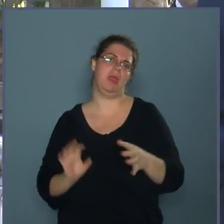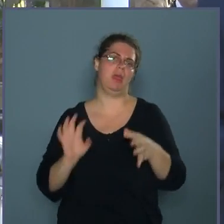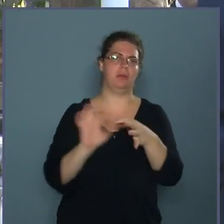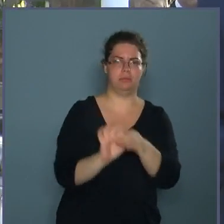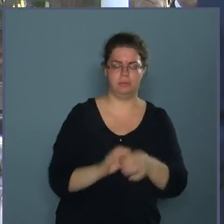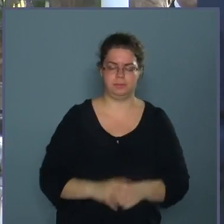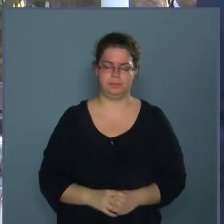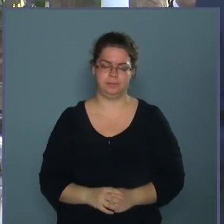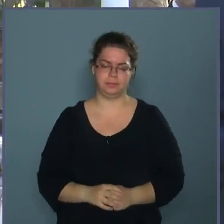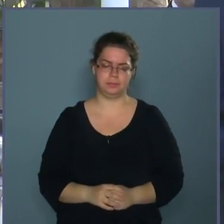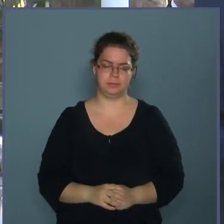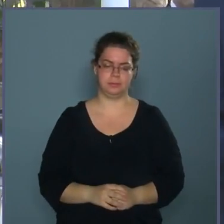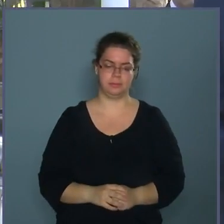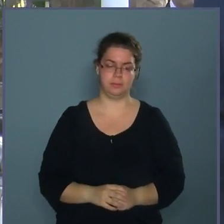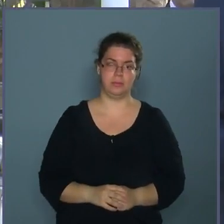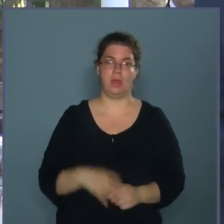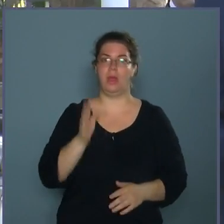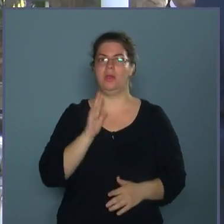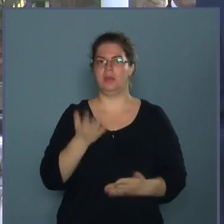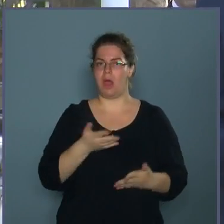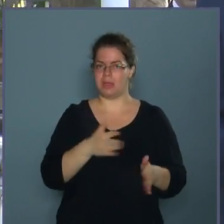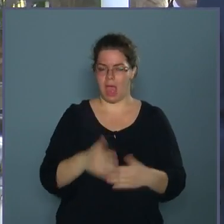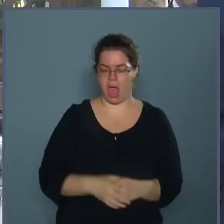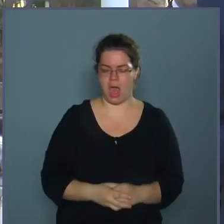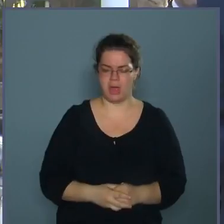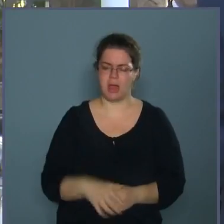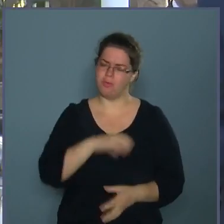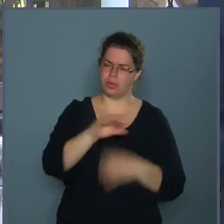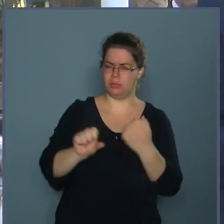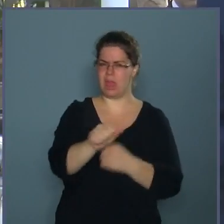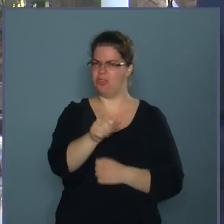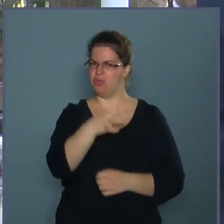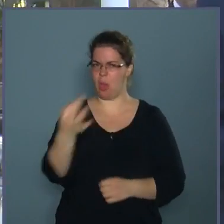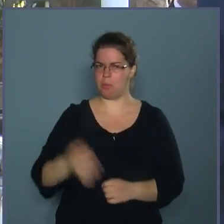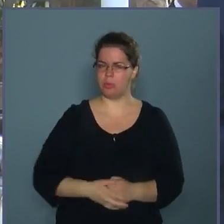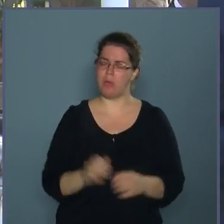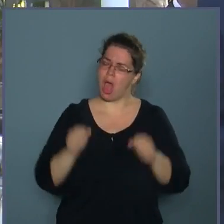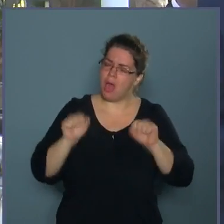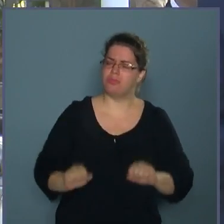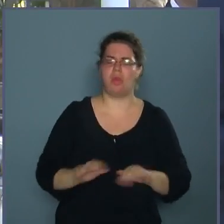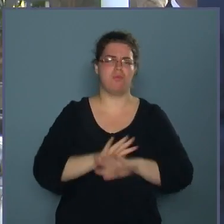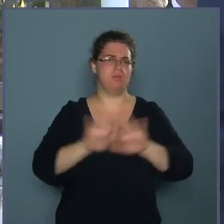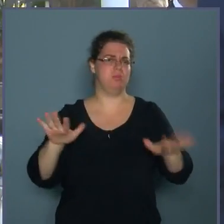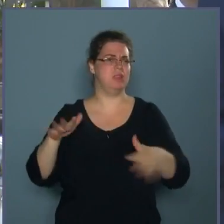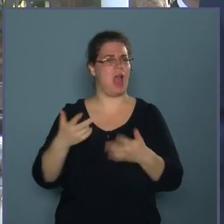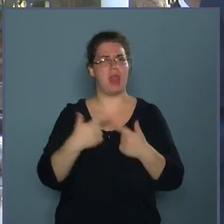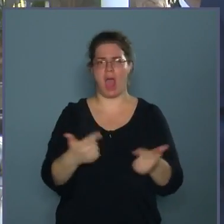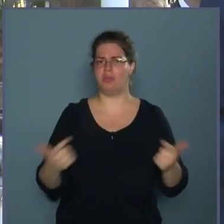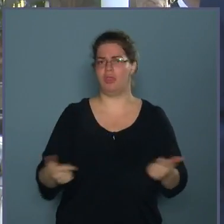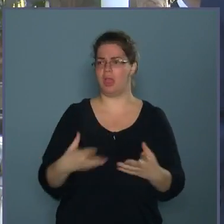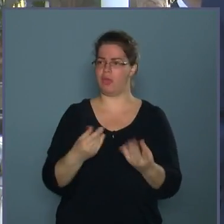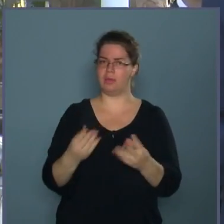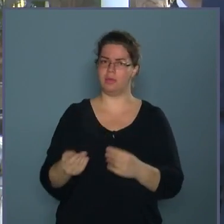helyhez. Hatragyár. A forradalmat az első napokban a hatalom minden lehetséges eszközzel